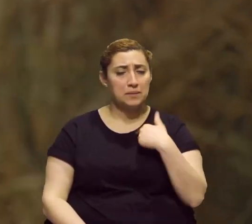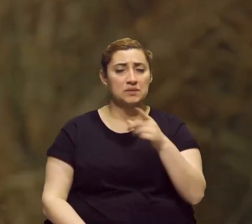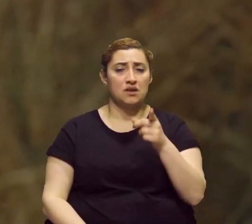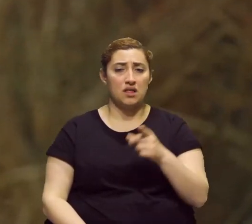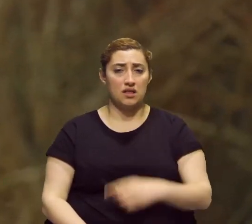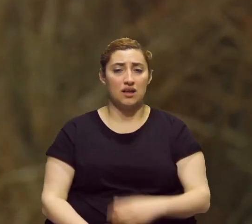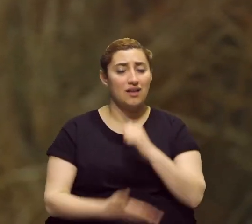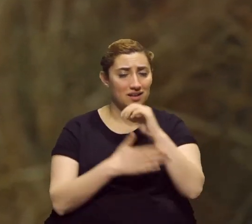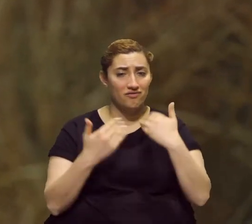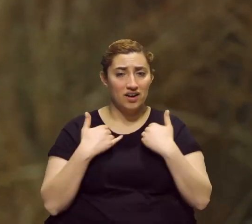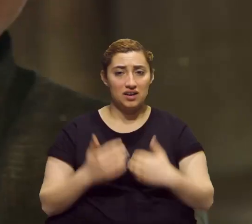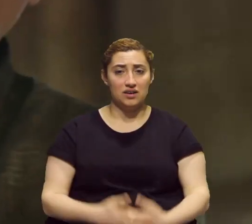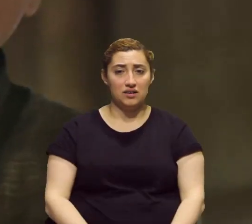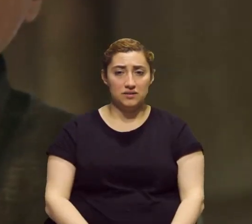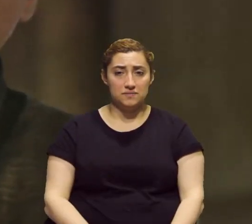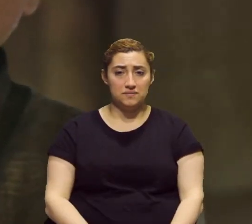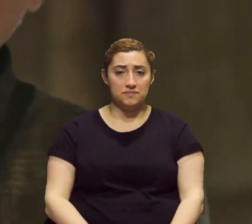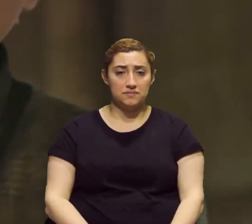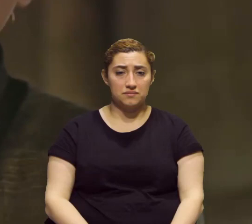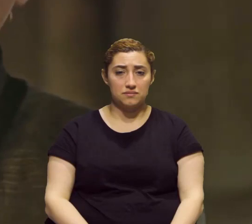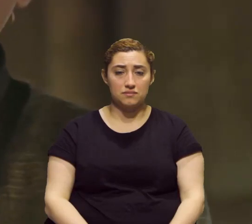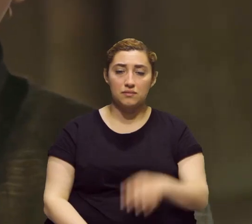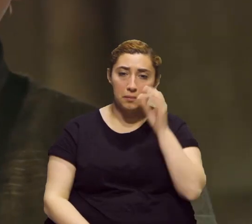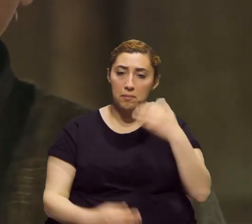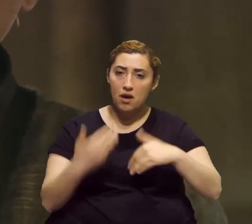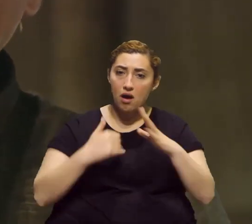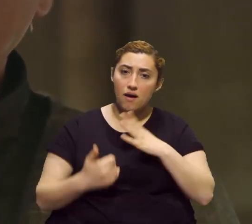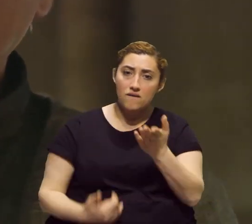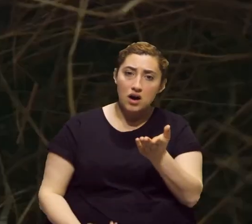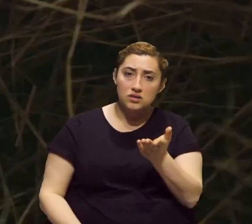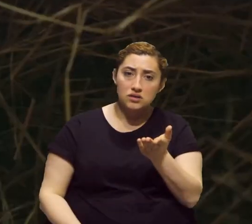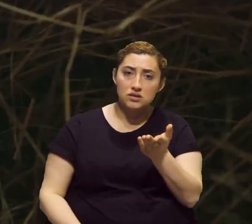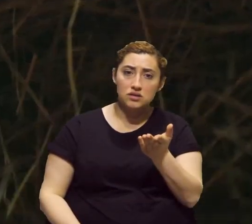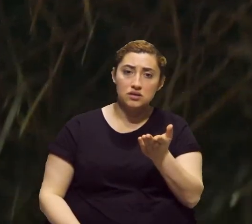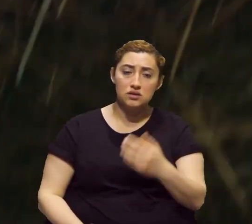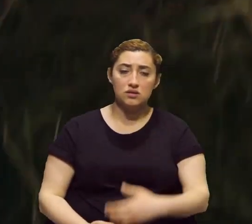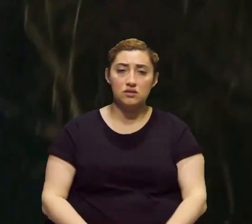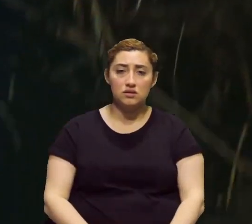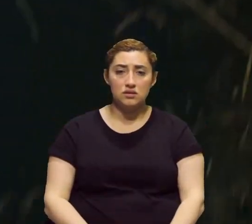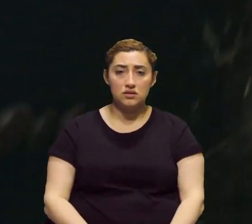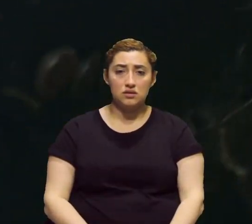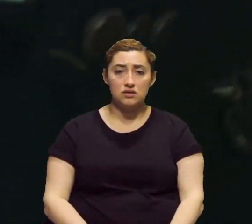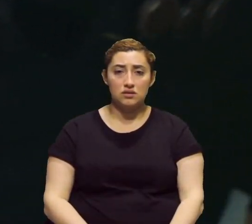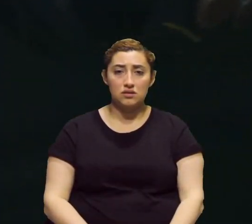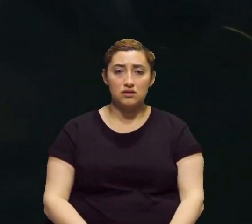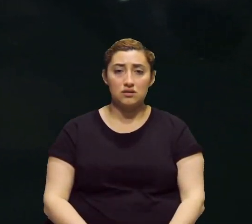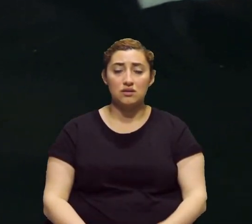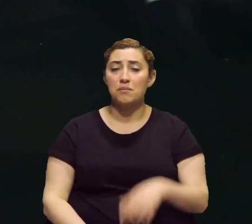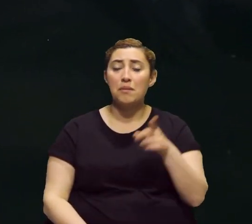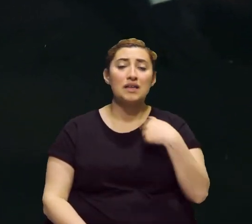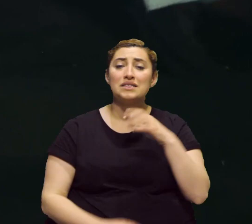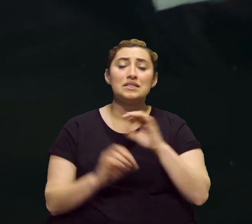sana. Yardım et. Beyim, yaralısın sen. Hücre. Hayır, ben sensiz